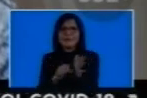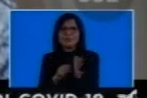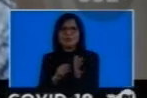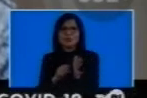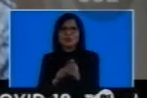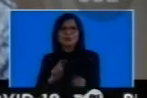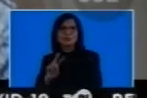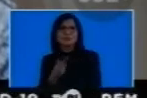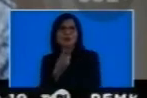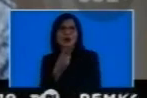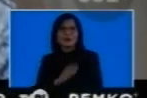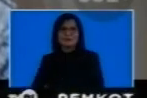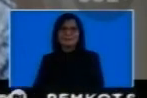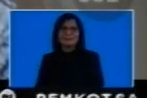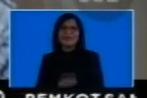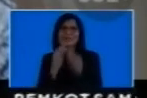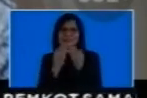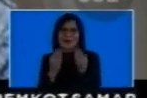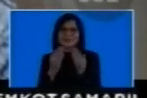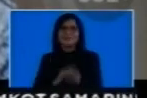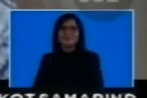perubahan itu. Terima kasih.